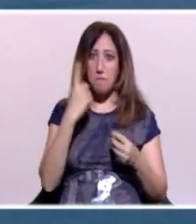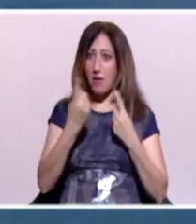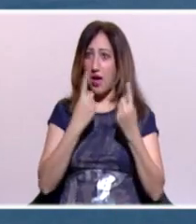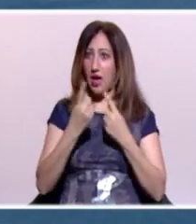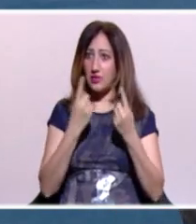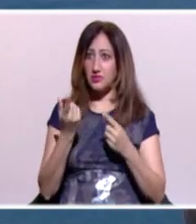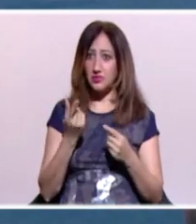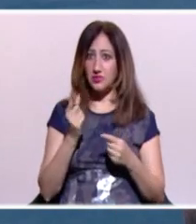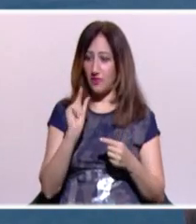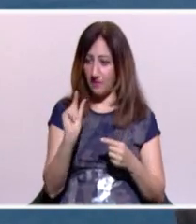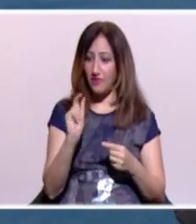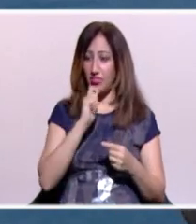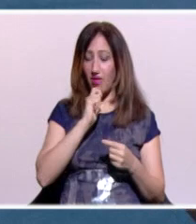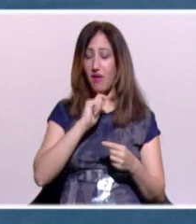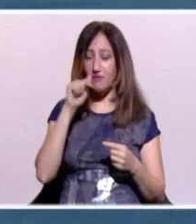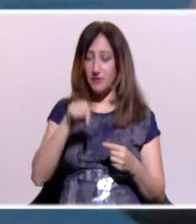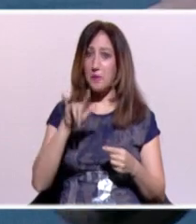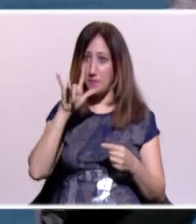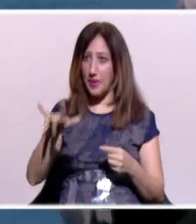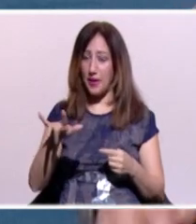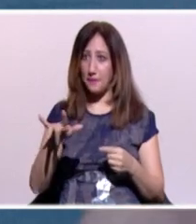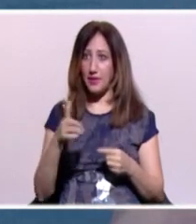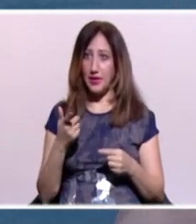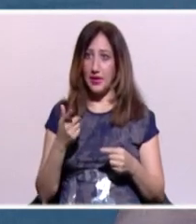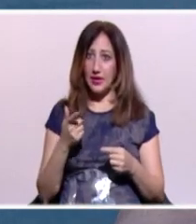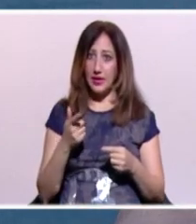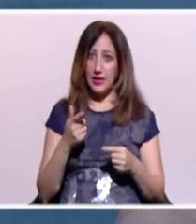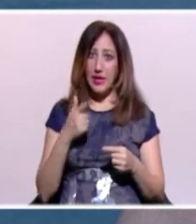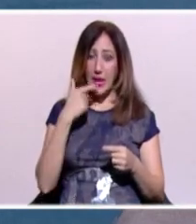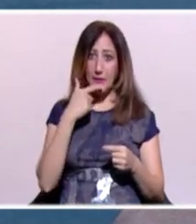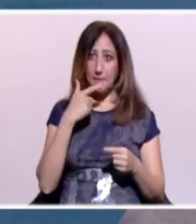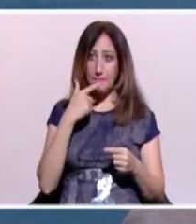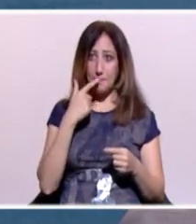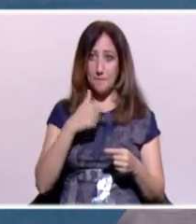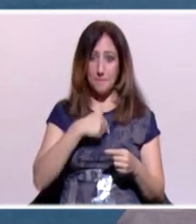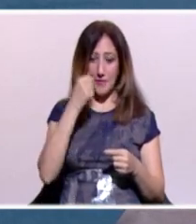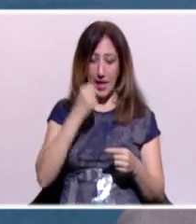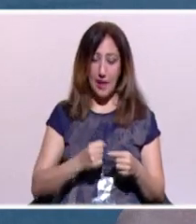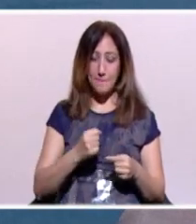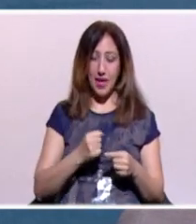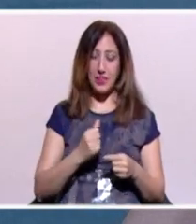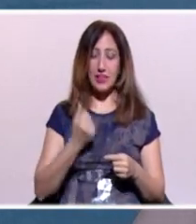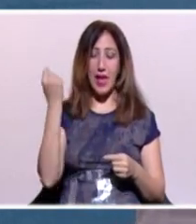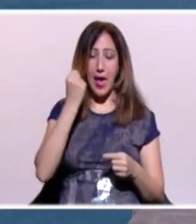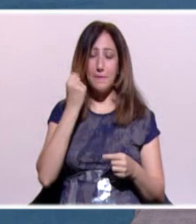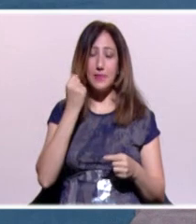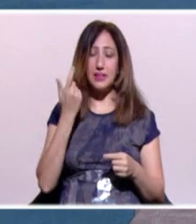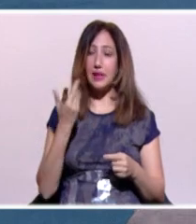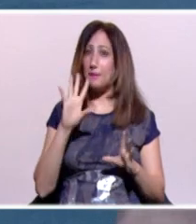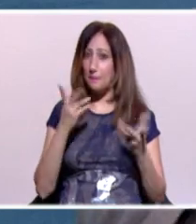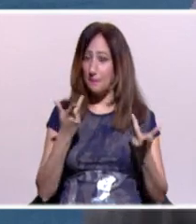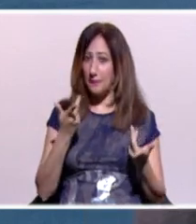دي جزء ضعيف عنده، ولكن باقي الحاجات كلها نبعة من إيمانه الشديد. طب إيمانه الشديد ده جه